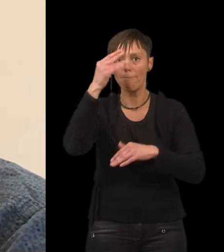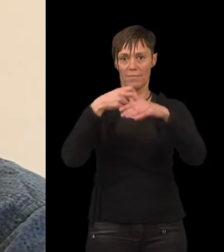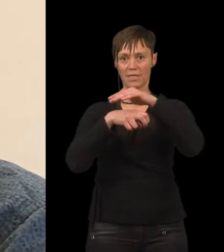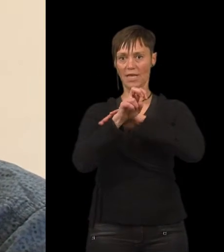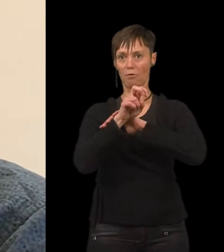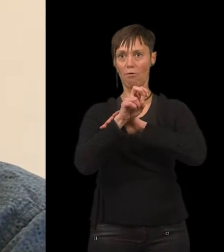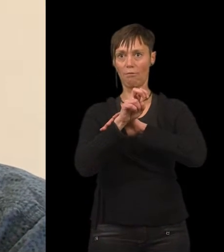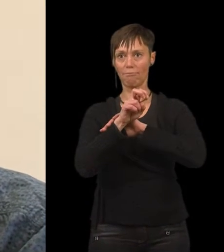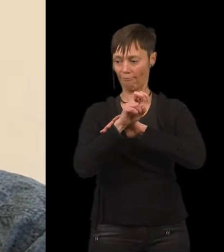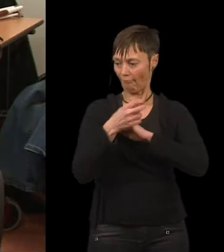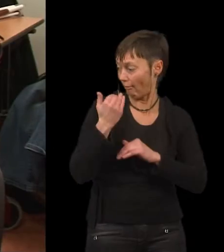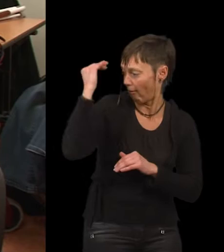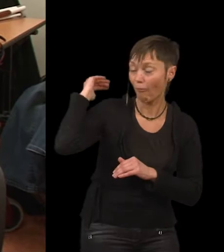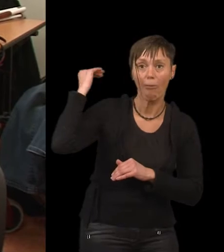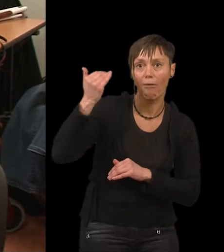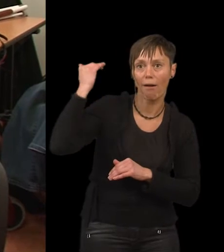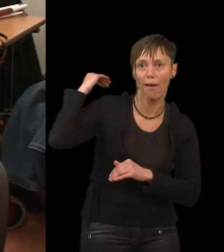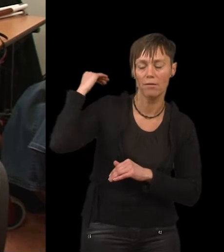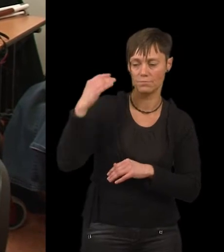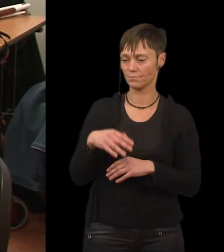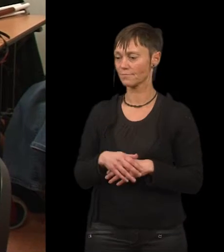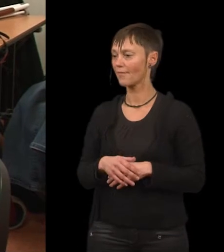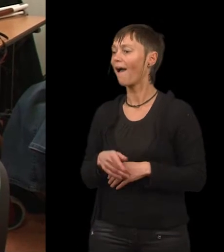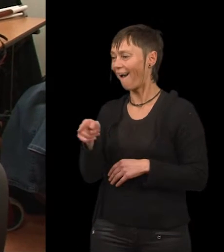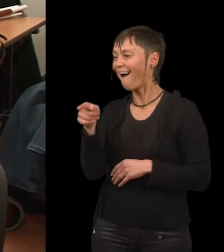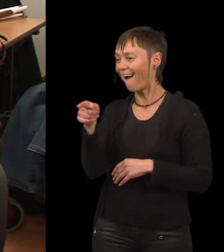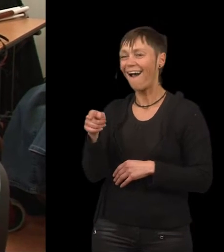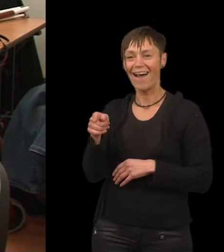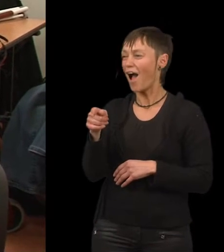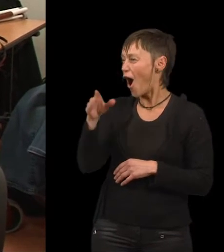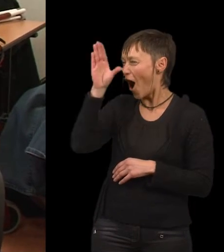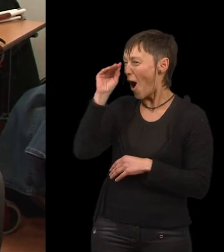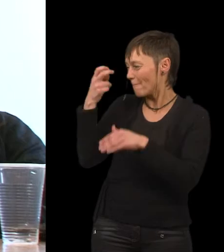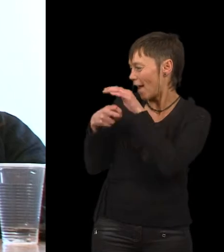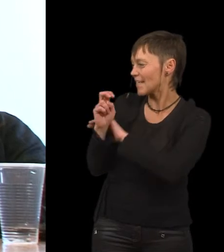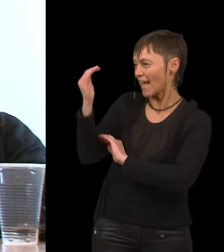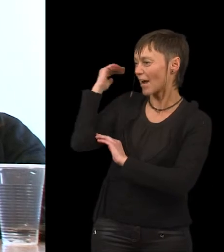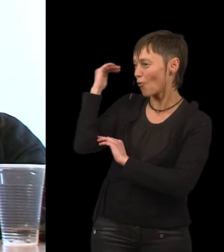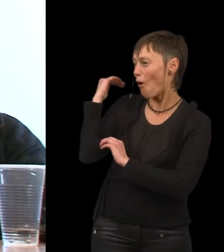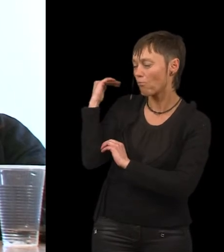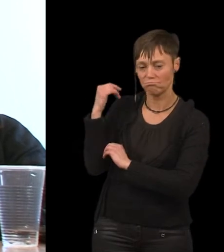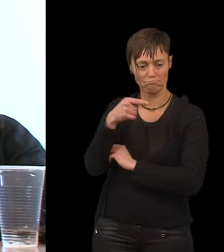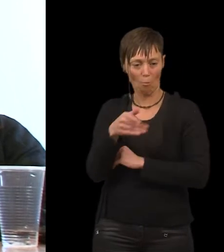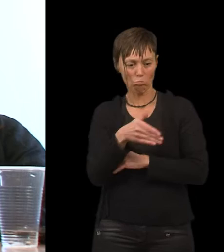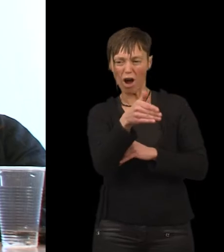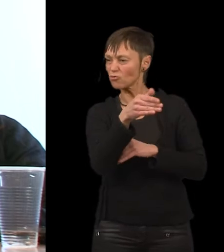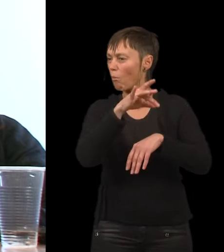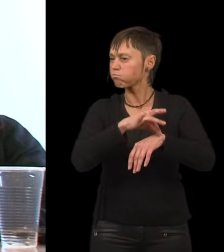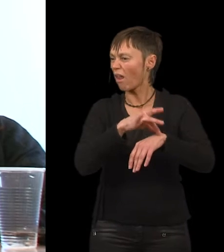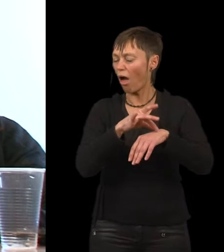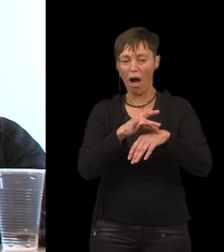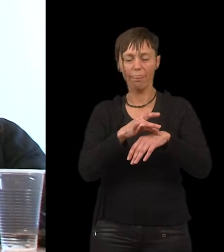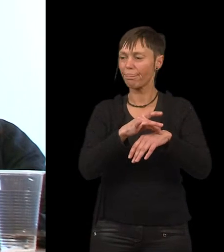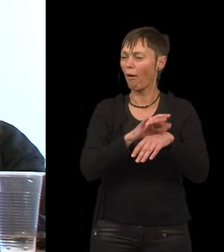promène avec une coquille sur le dos. L'homme escargot, là dont parle Jean-Luc, eh ben, il va rencontrer le poisson qui a le mal de